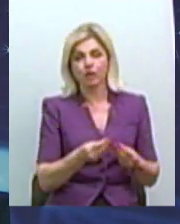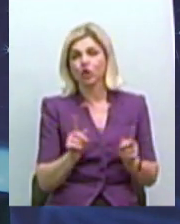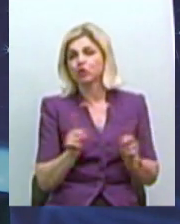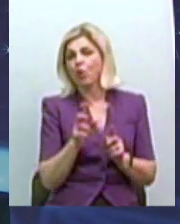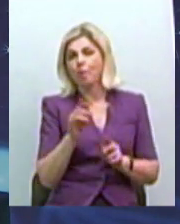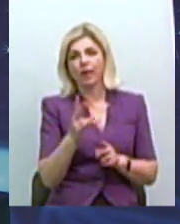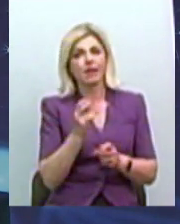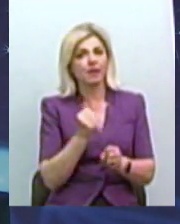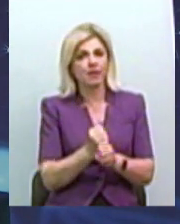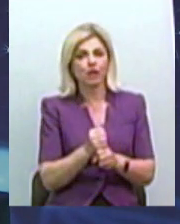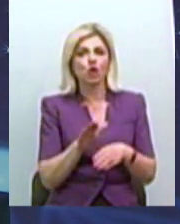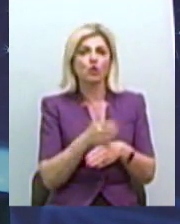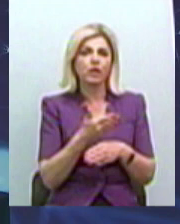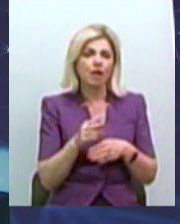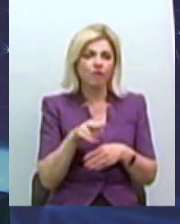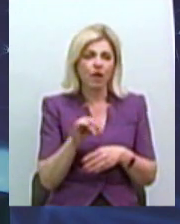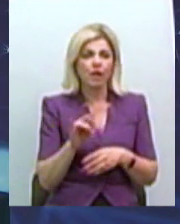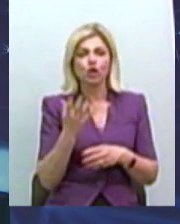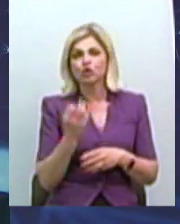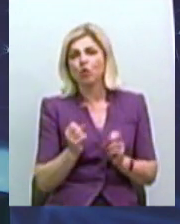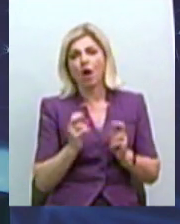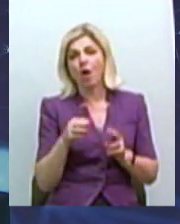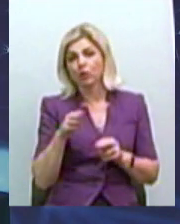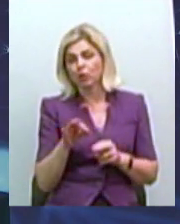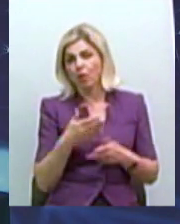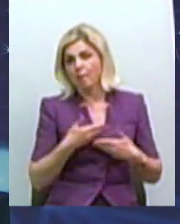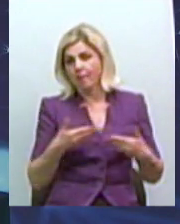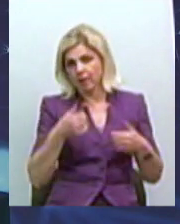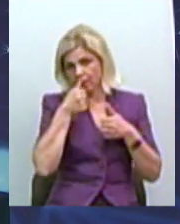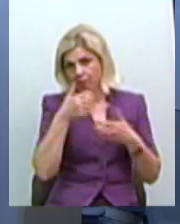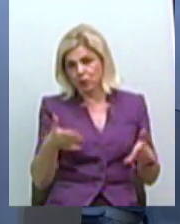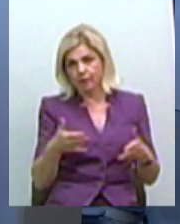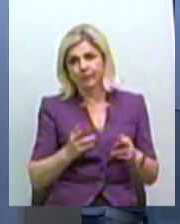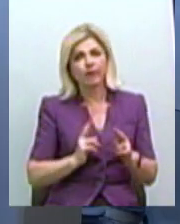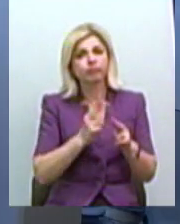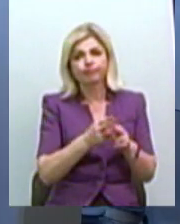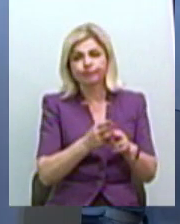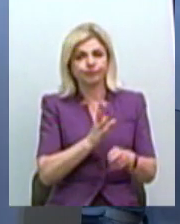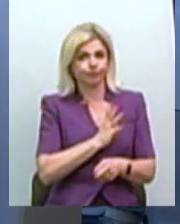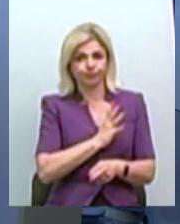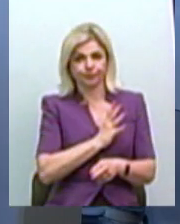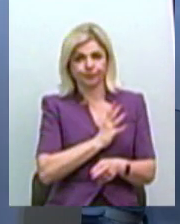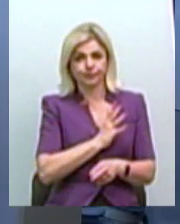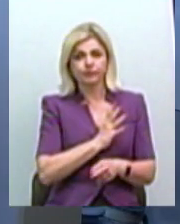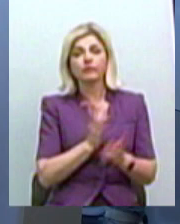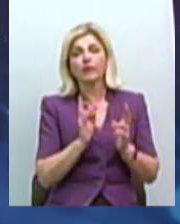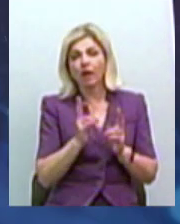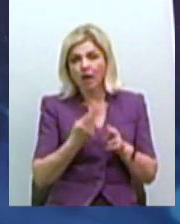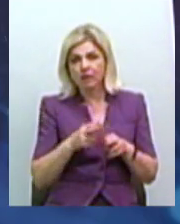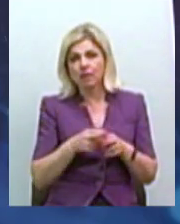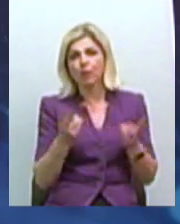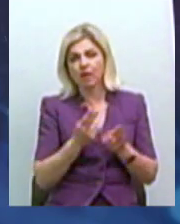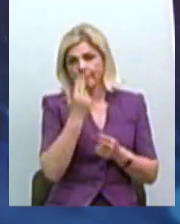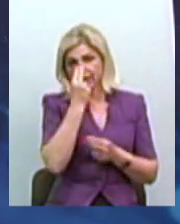делали, сортировали, значит, там еще как-то мы не сможем. То есть якось запобігти глобальному потеплению? Нет, к этому надо только